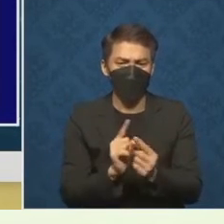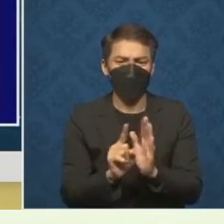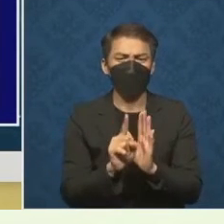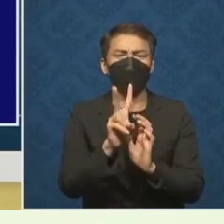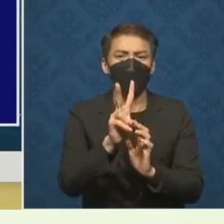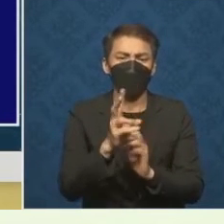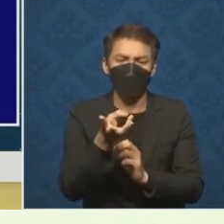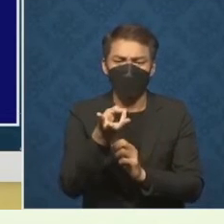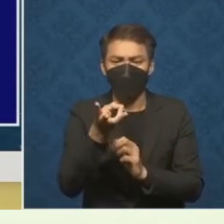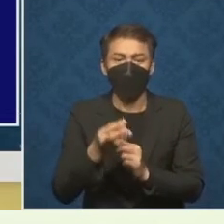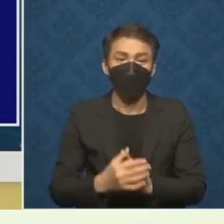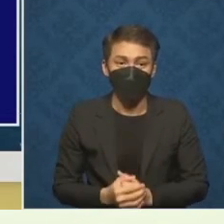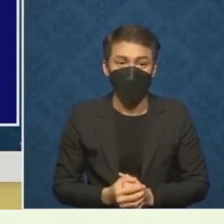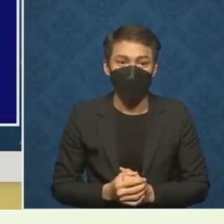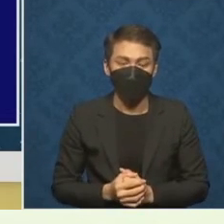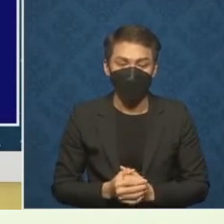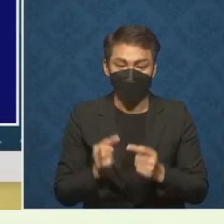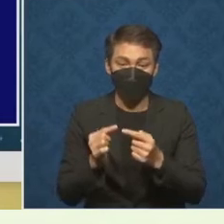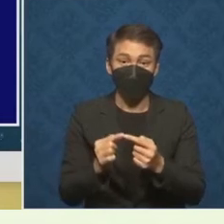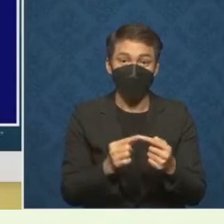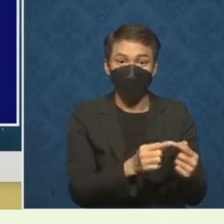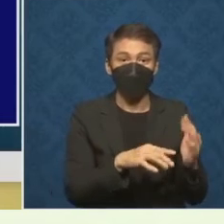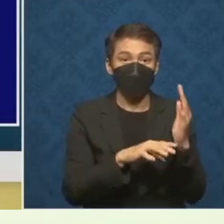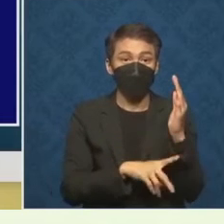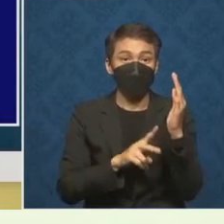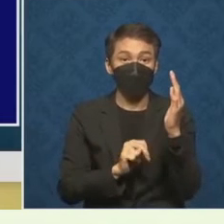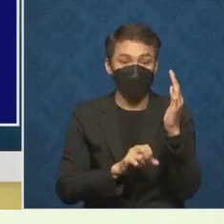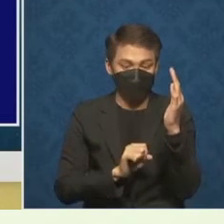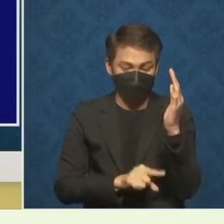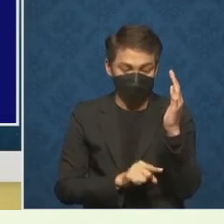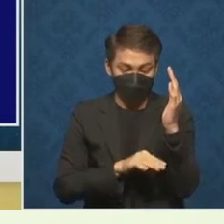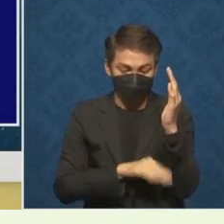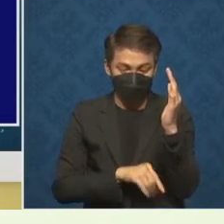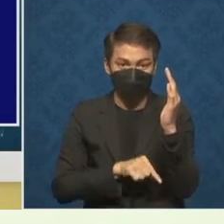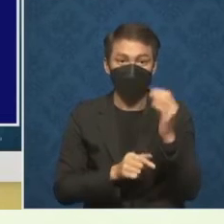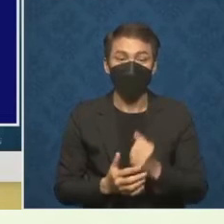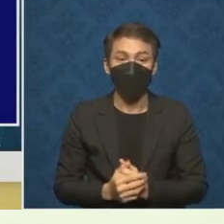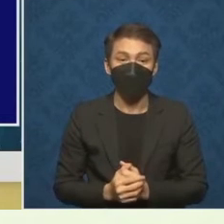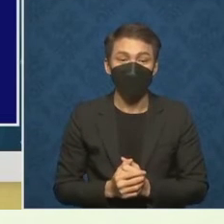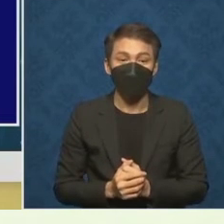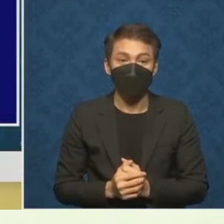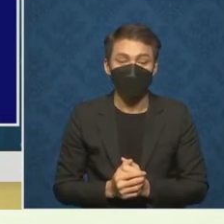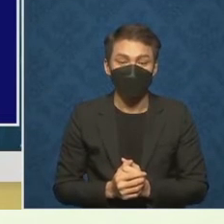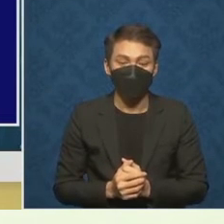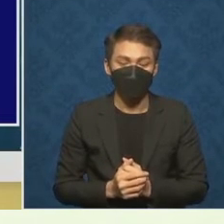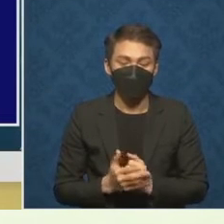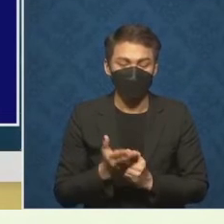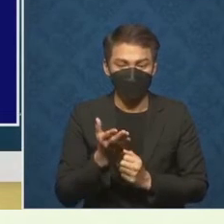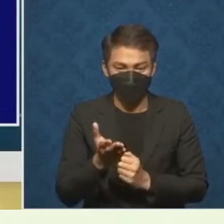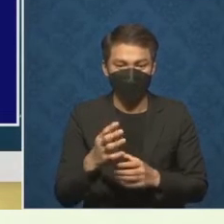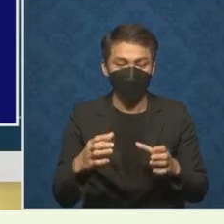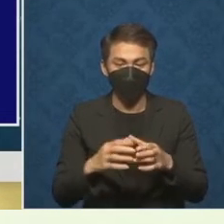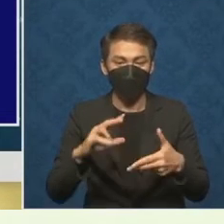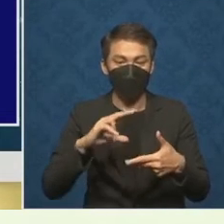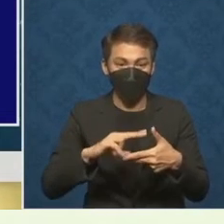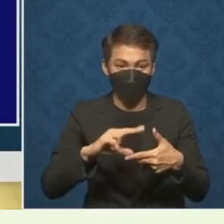วัดนครศรีธรรมราชนะครับขออนุญาตนะฮะประชาธิปัตย์เบอร์3พลังประชารัฐเบอร์